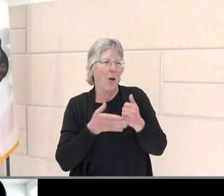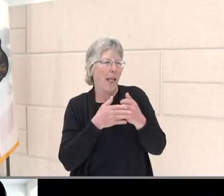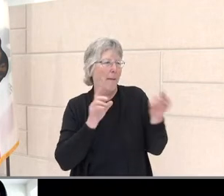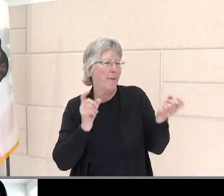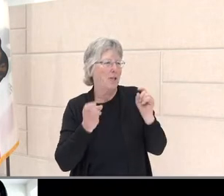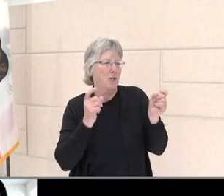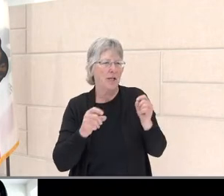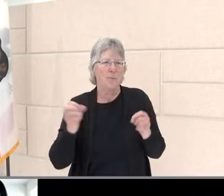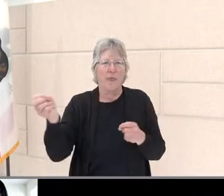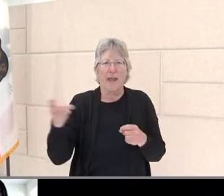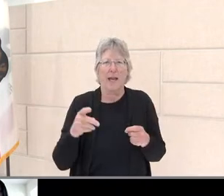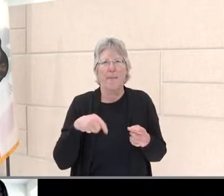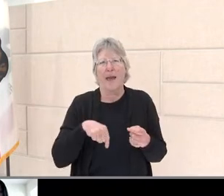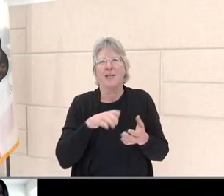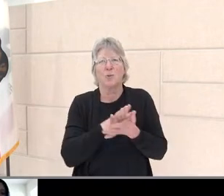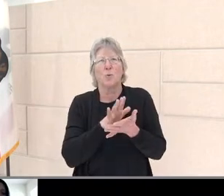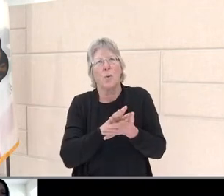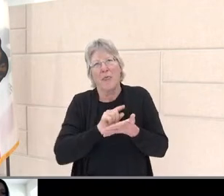បស់គេ